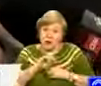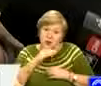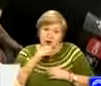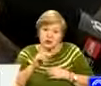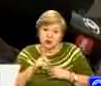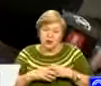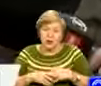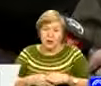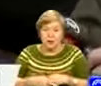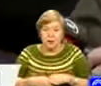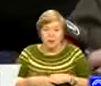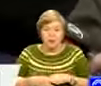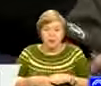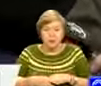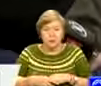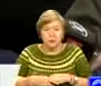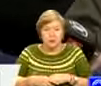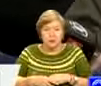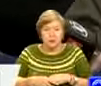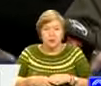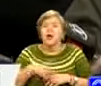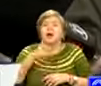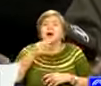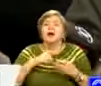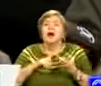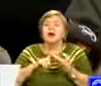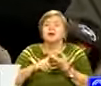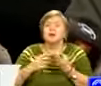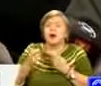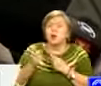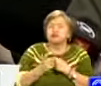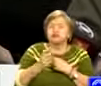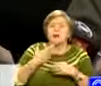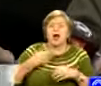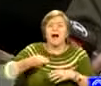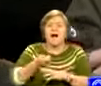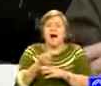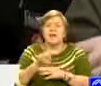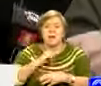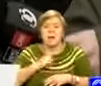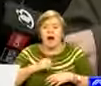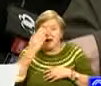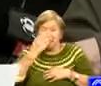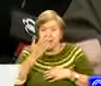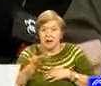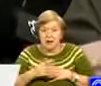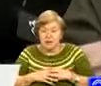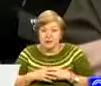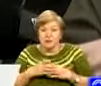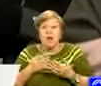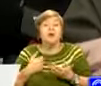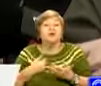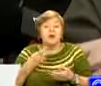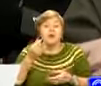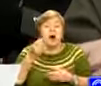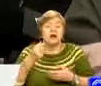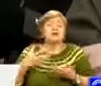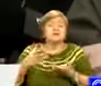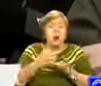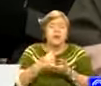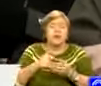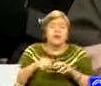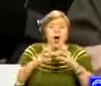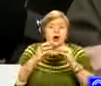Referitor la legea offshore, în această seară o veți lua în discuție în coaliția de guvernare și de ce ar fi important să treacă cât mai rapid ca să...